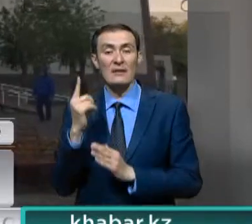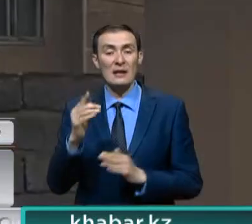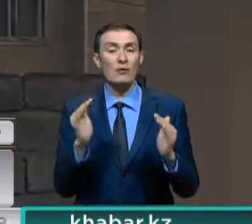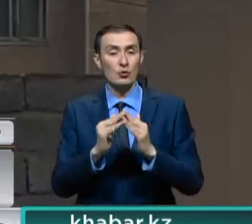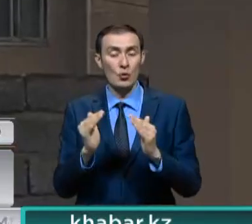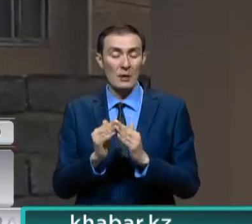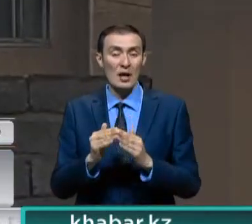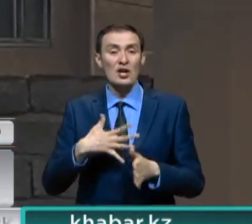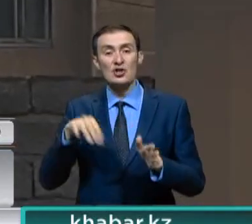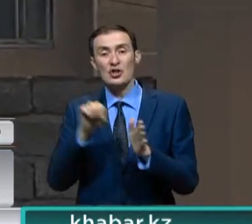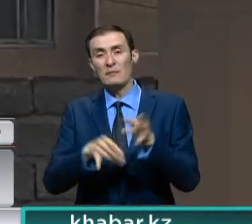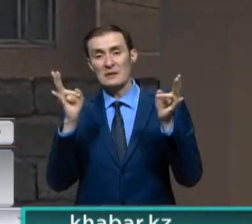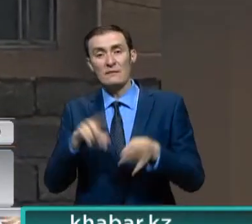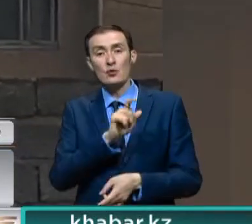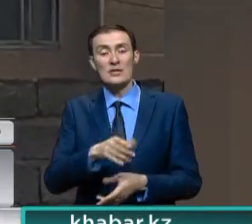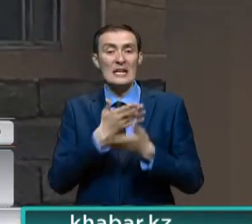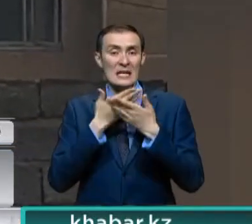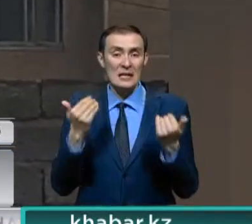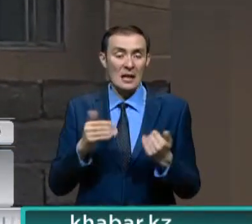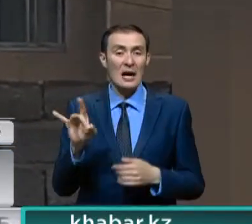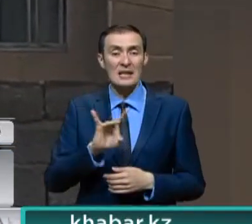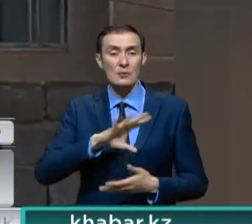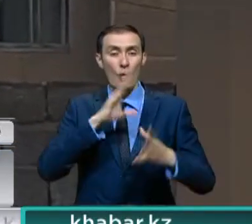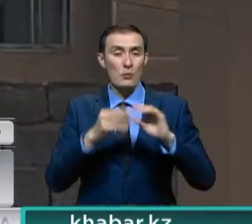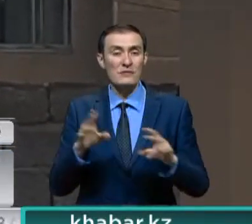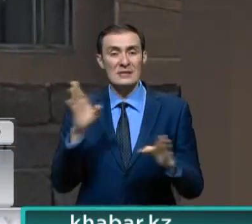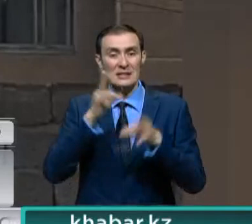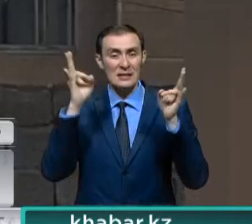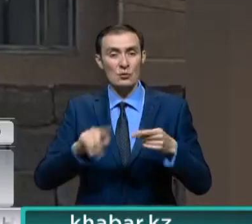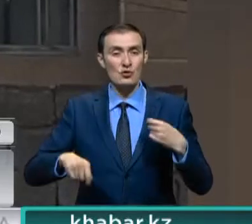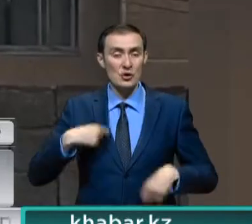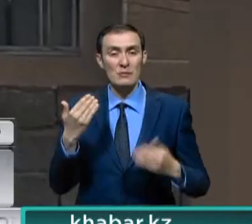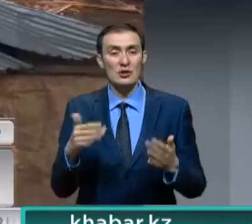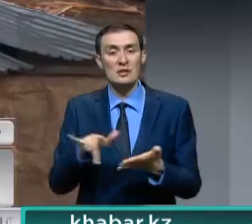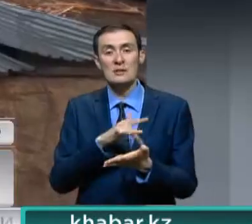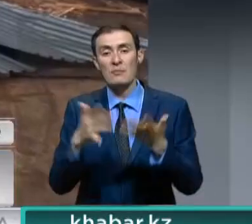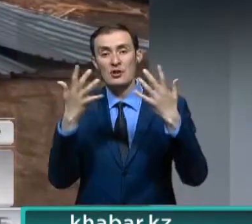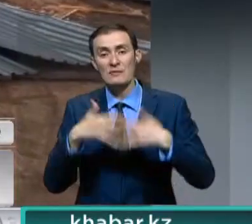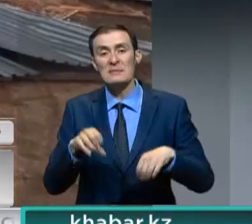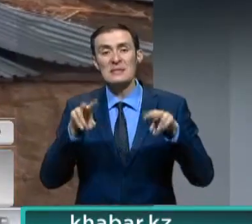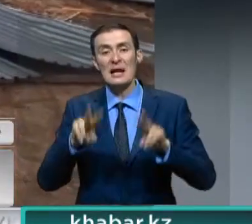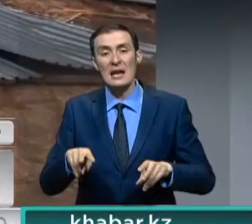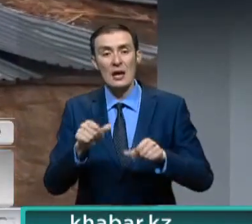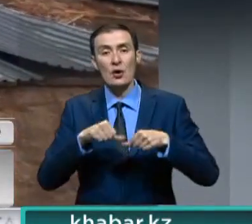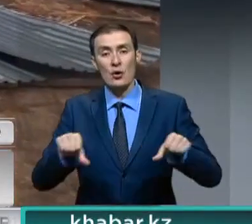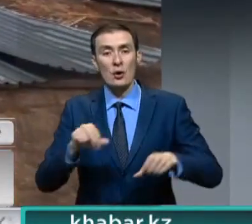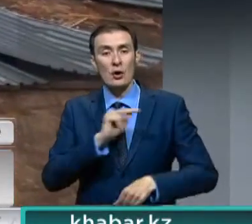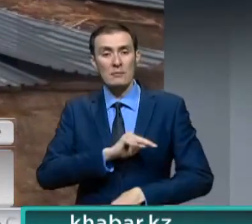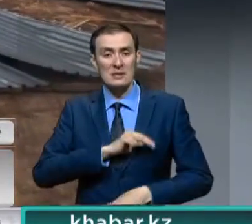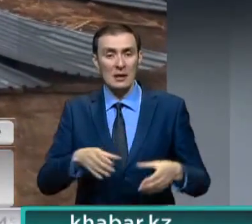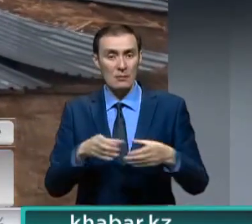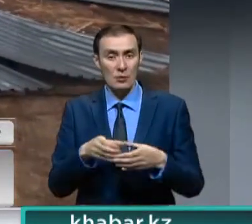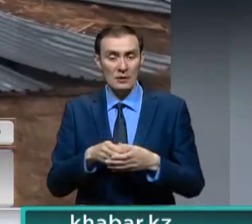жилого дома. Жертв и пострадавших нет. Размер нанесенного стихии ущерба сейчас подсчитывает специально созданная рабочая